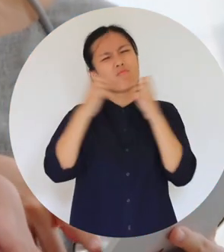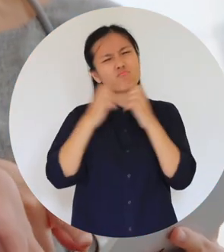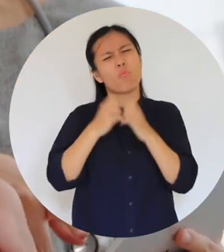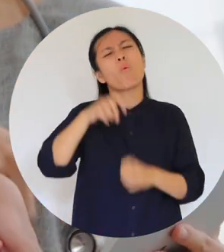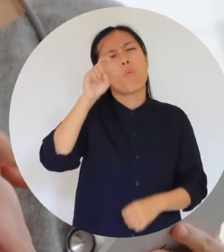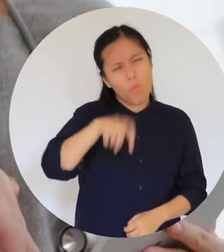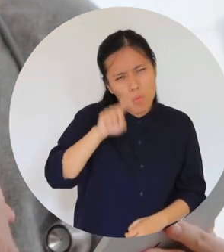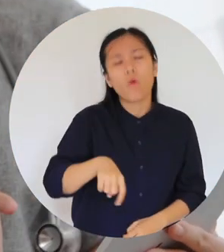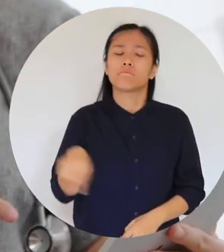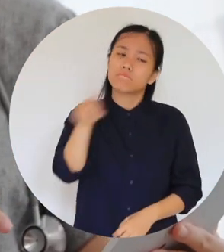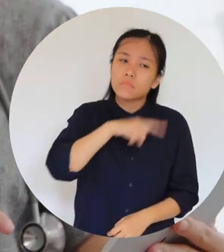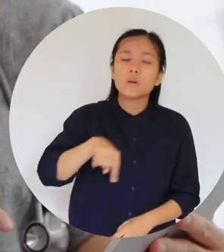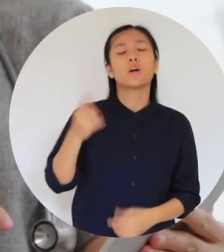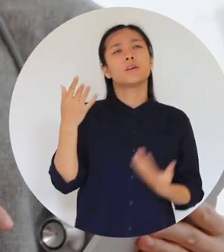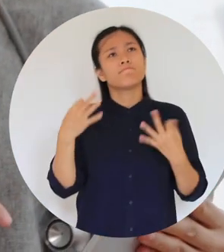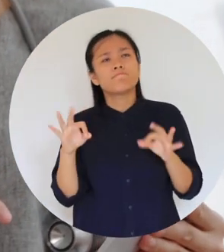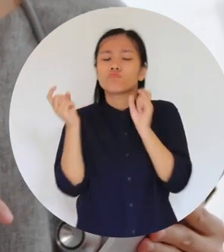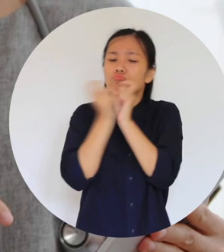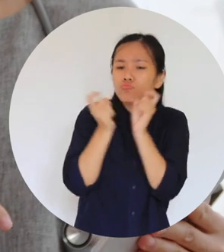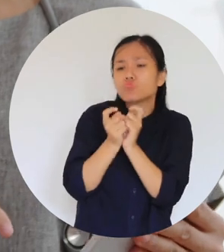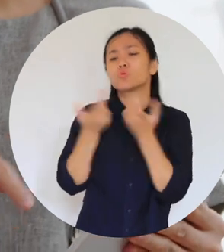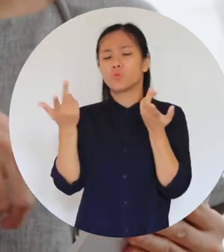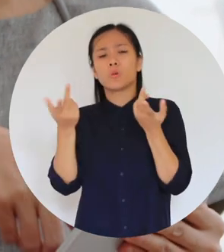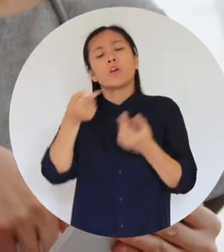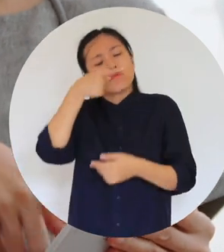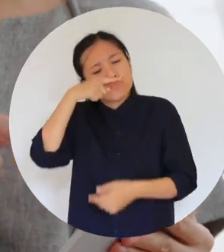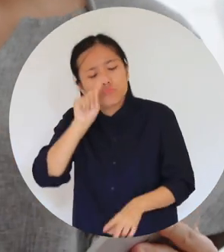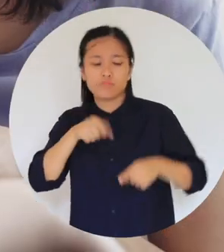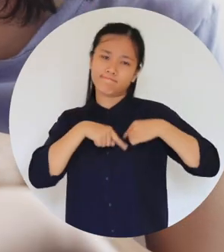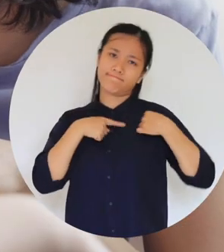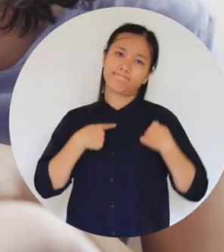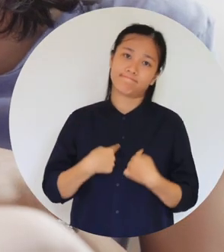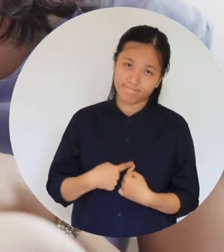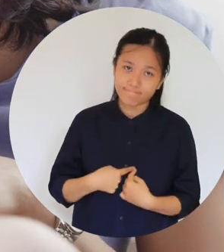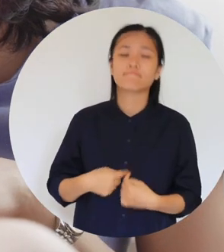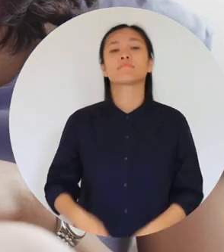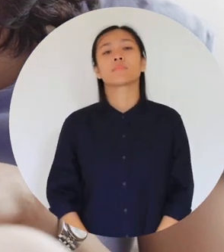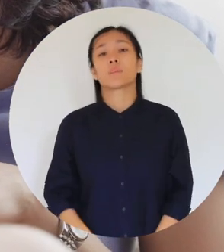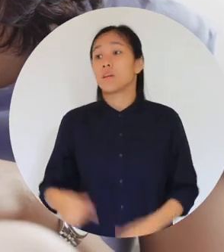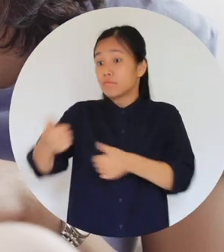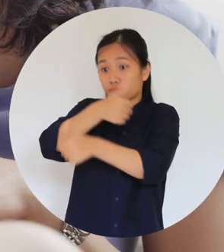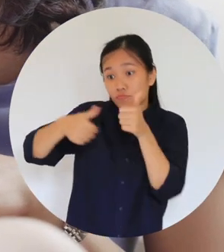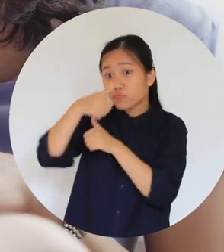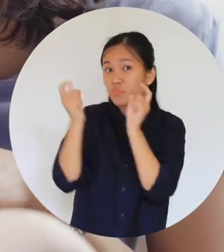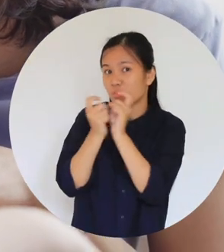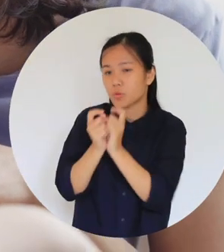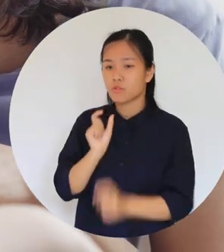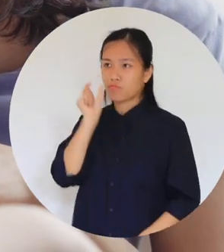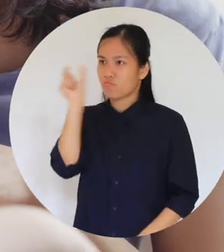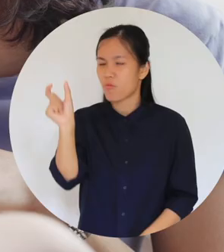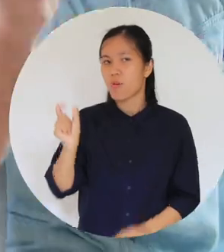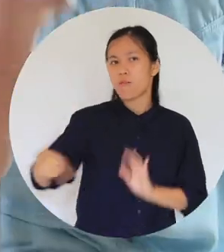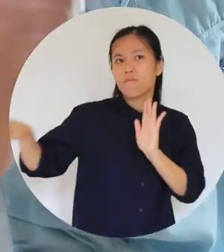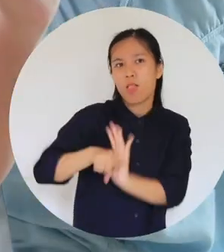lực, hãy suy nghĩ, nói và hành động dựa trên tình yêu thương và thấu hiểu. Trong giao tiếp, không nên sử dụng những từ ngữ thiếu tôn